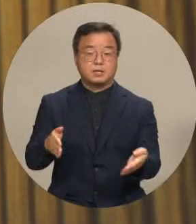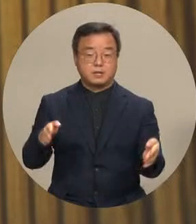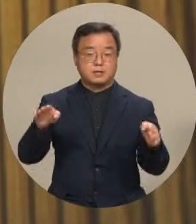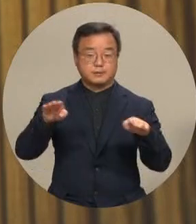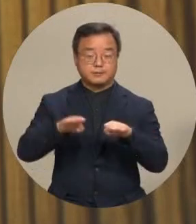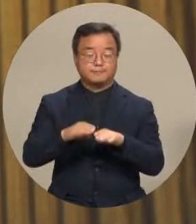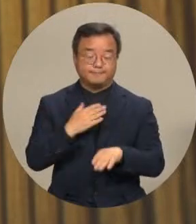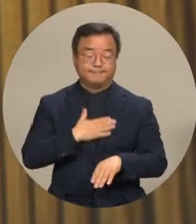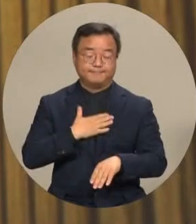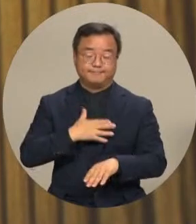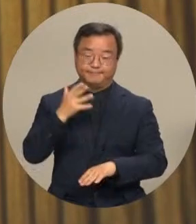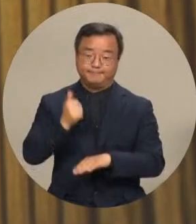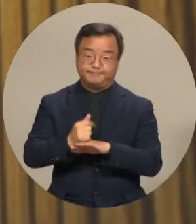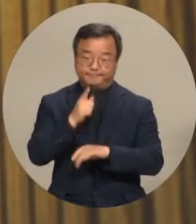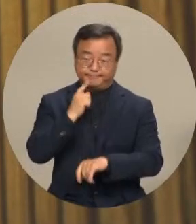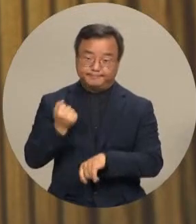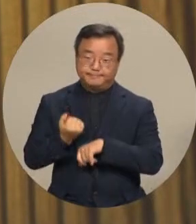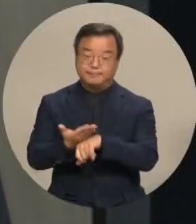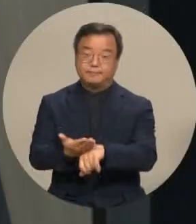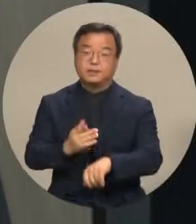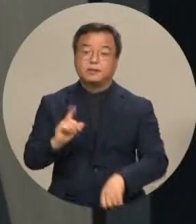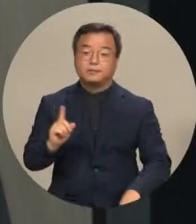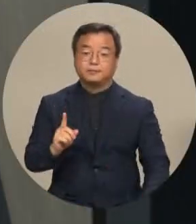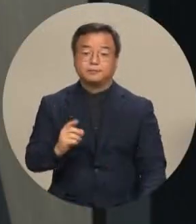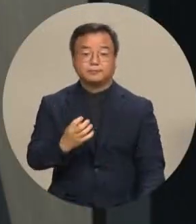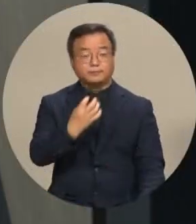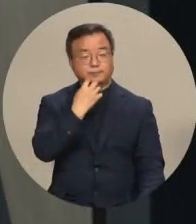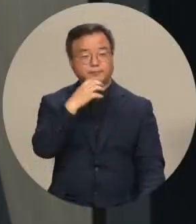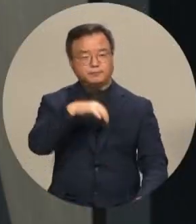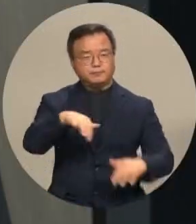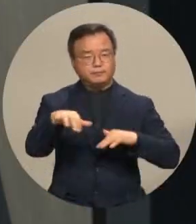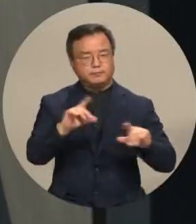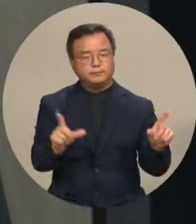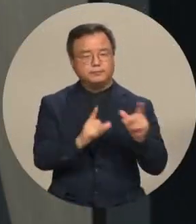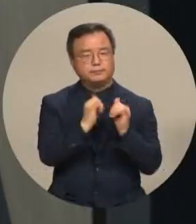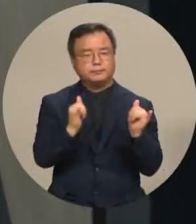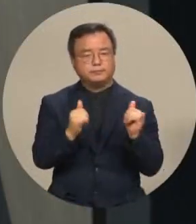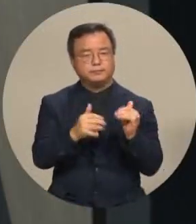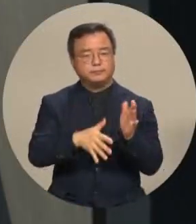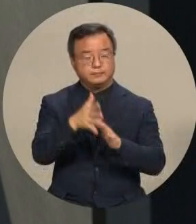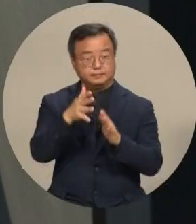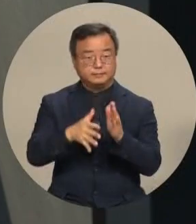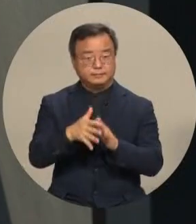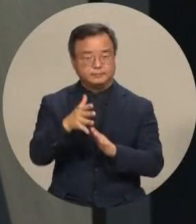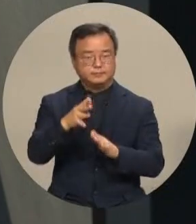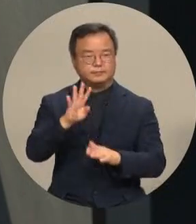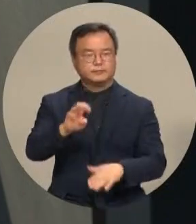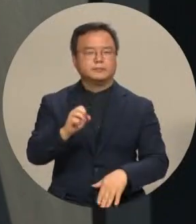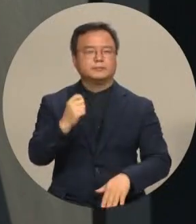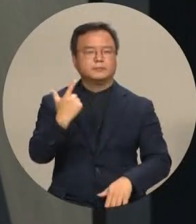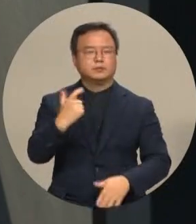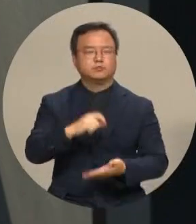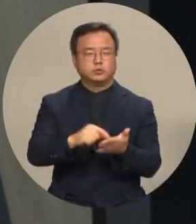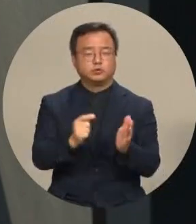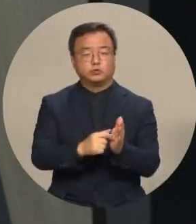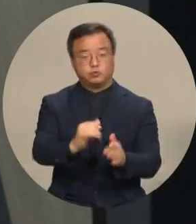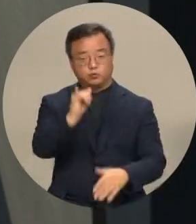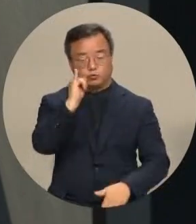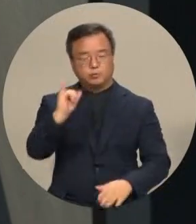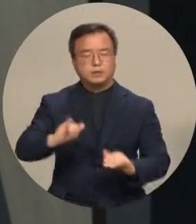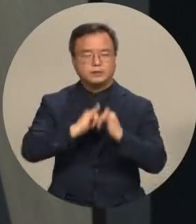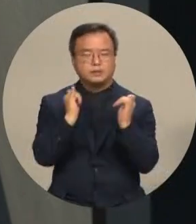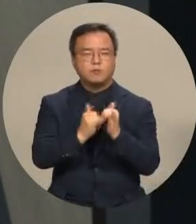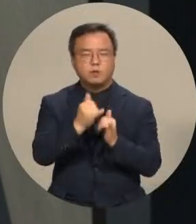싶으신 말씀이 있으실까요 예 그 서울의 노숙희설은 약 46개 시설이 있고요 사회복지